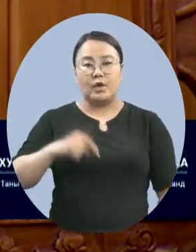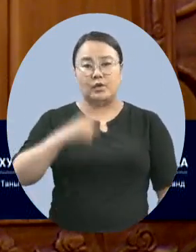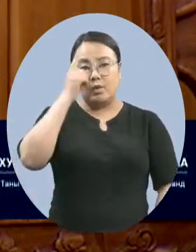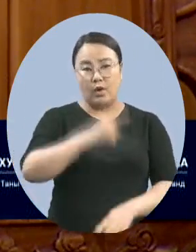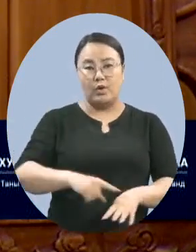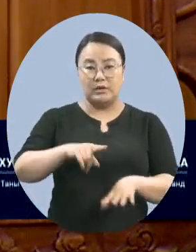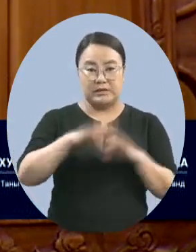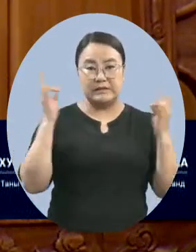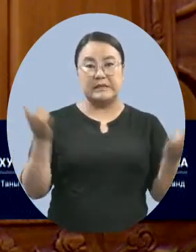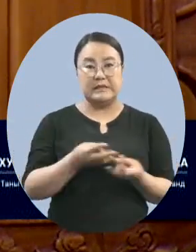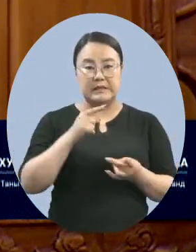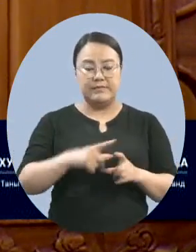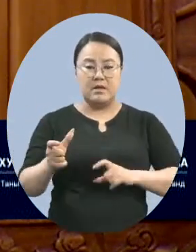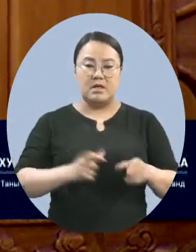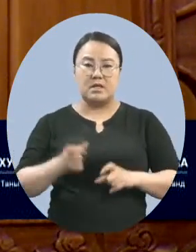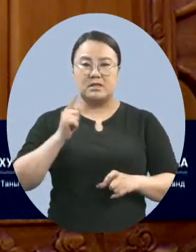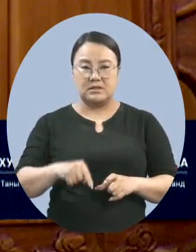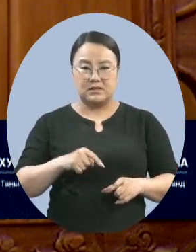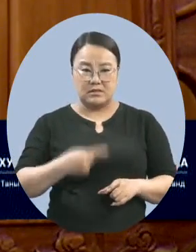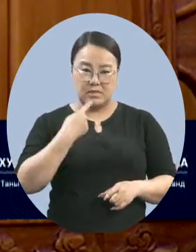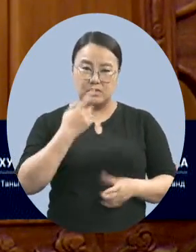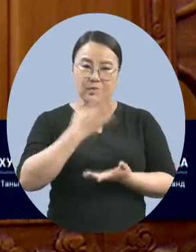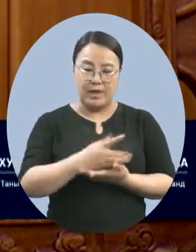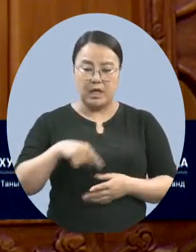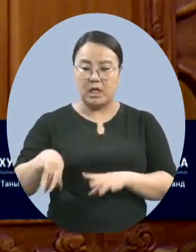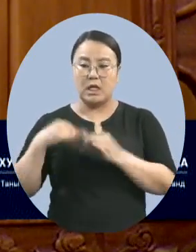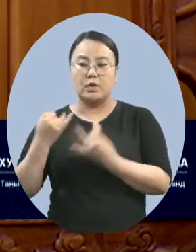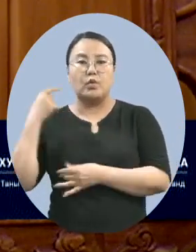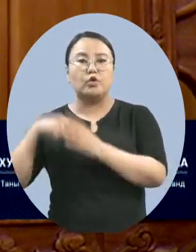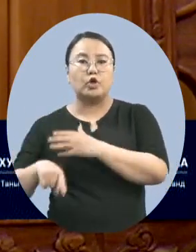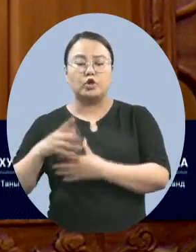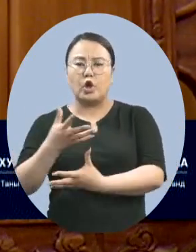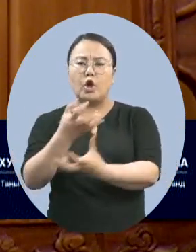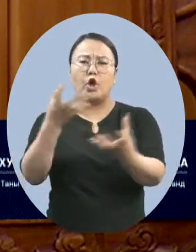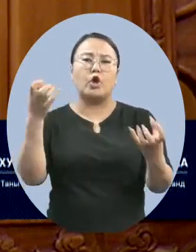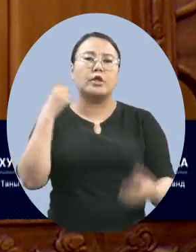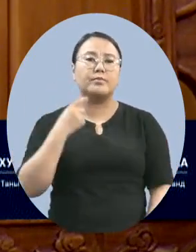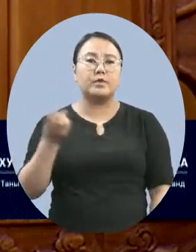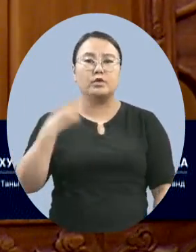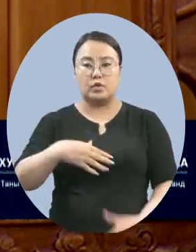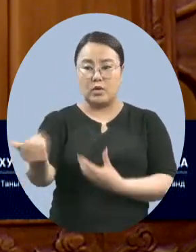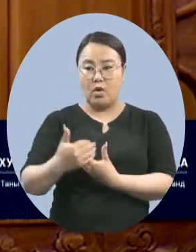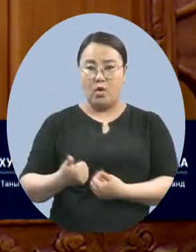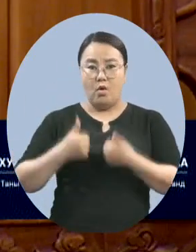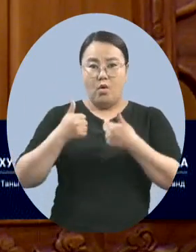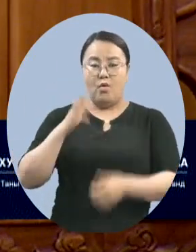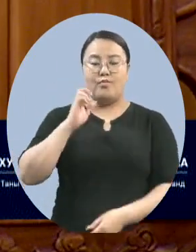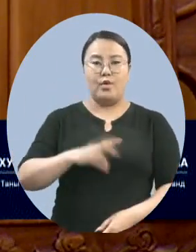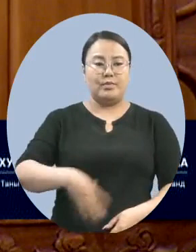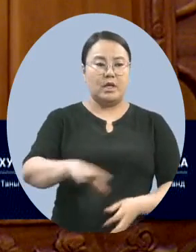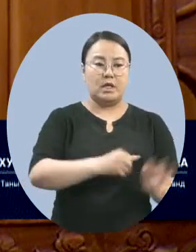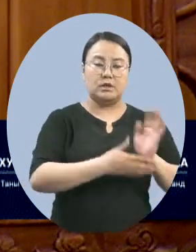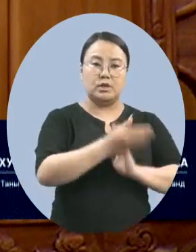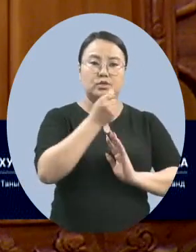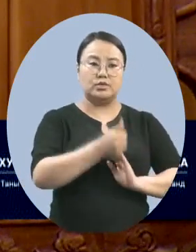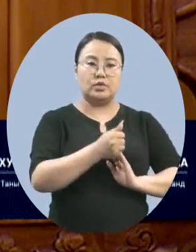өнөөдөр Монголын энэ нийгэм эдийн засгийн өнөөгийн нөхцөл байдалд энэ парламент дотор олон эмгтээчүүд орж ирснээр магадгүй бид нар бас